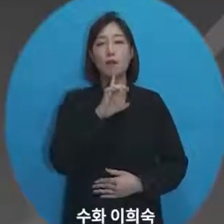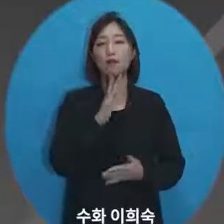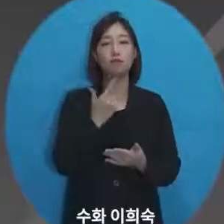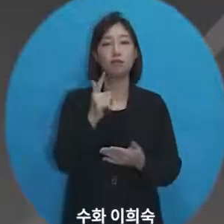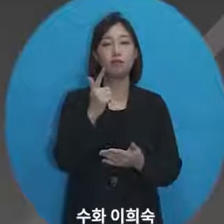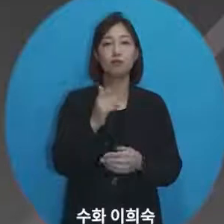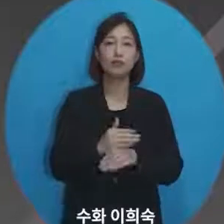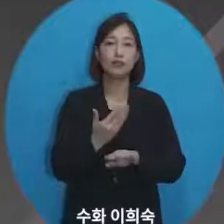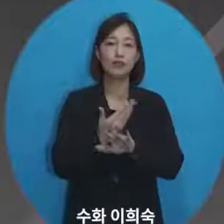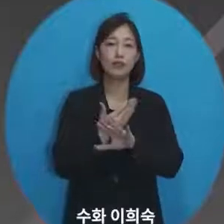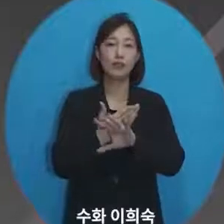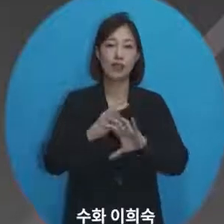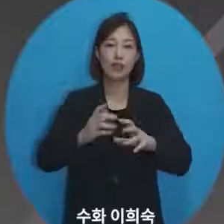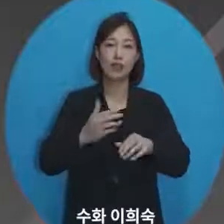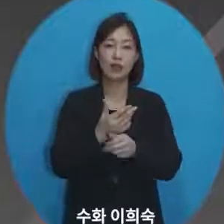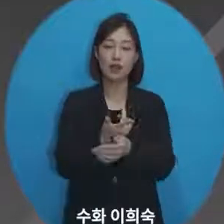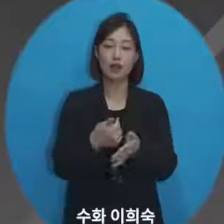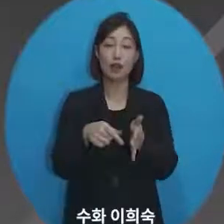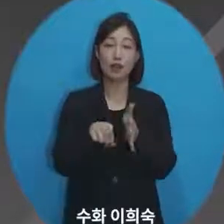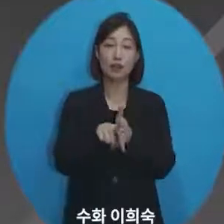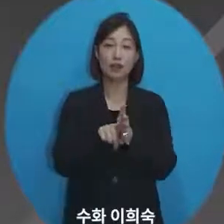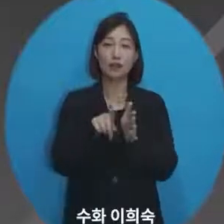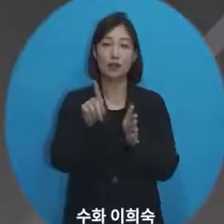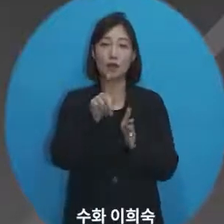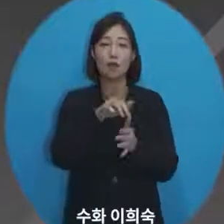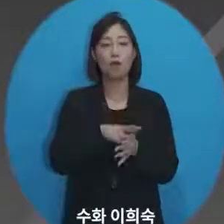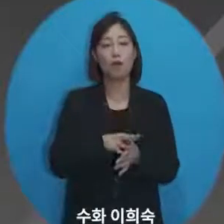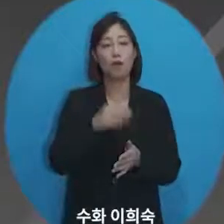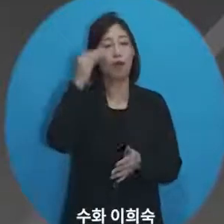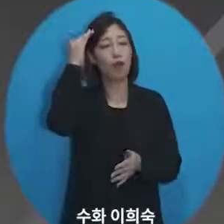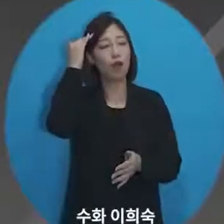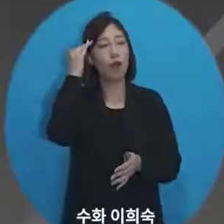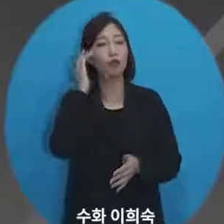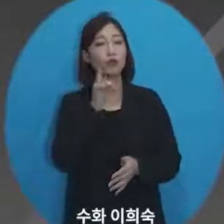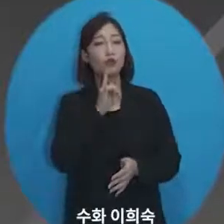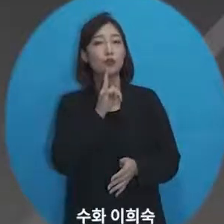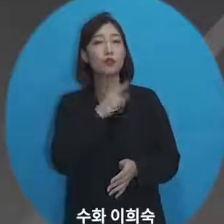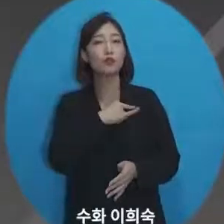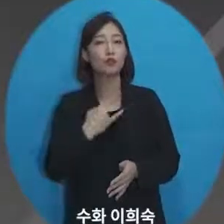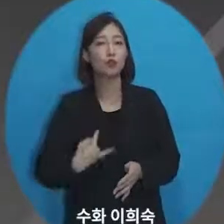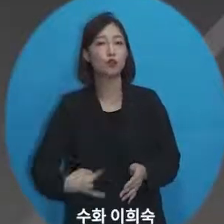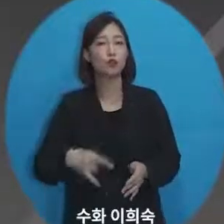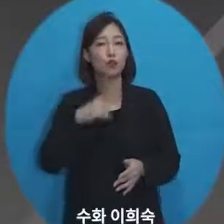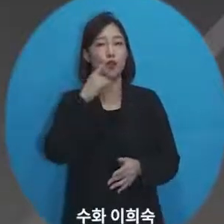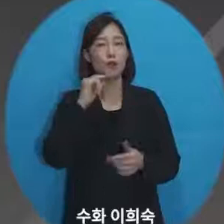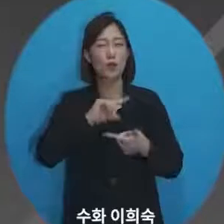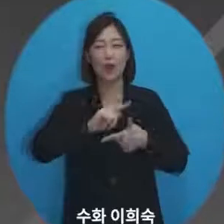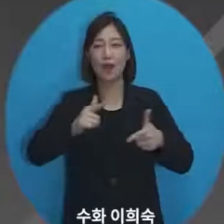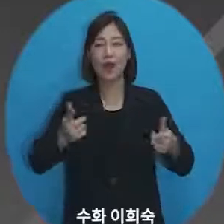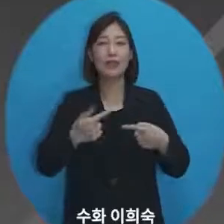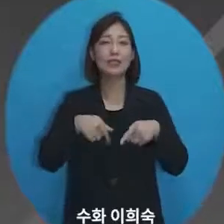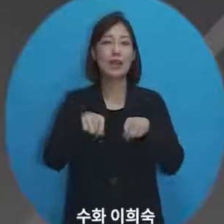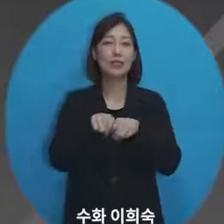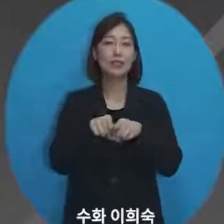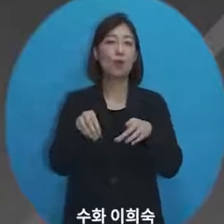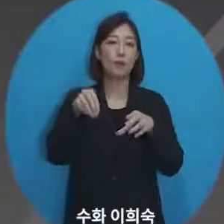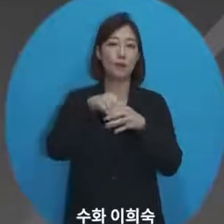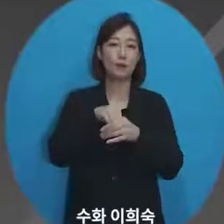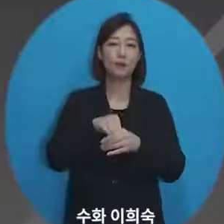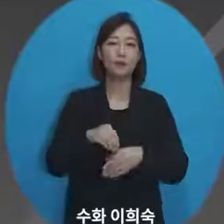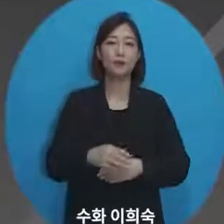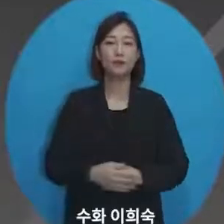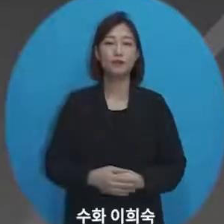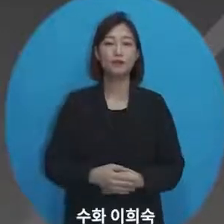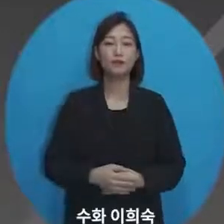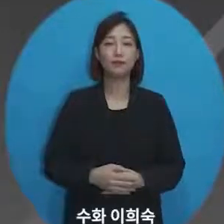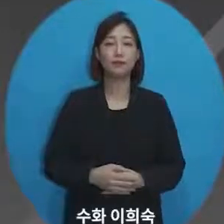이제 사용을 하고 있는데요. 일본어뿐만 아니고 한국어, 영어, 중국어, 다양한 언어들을 사용하고